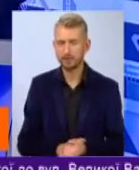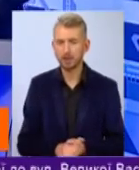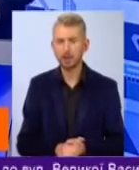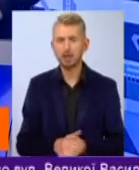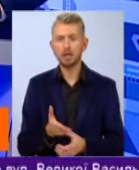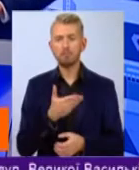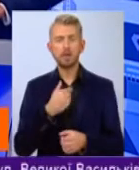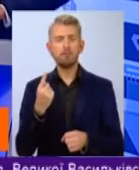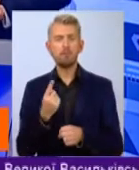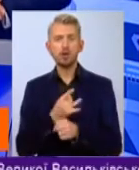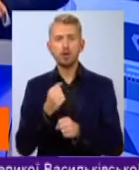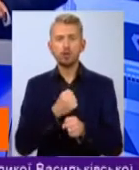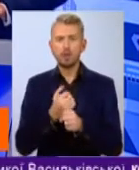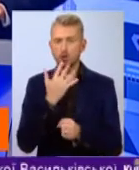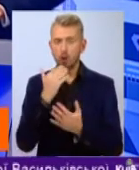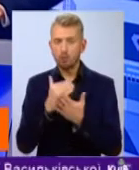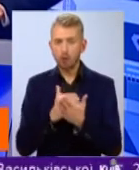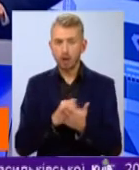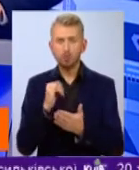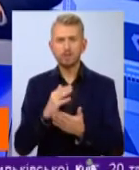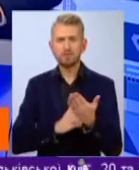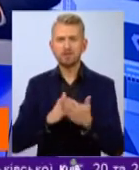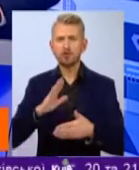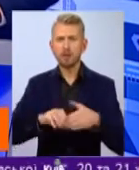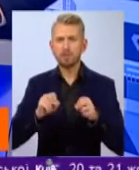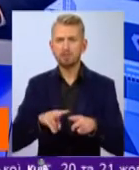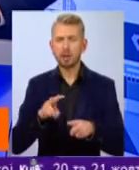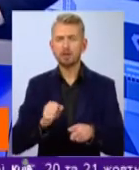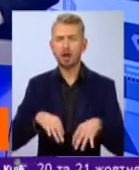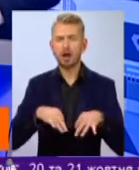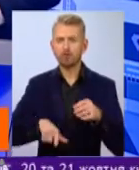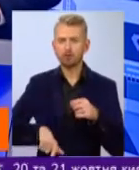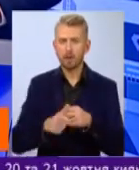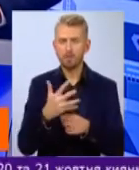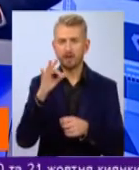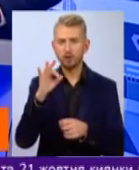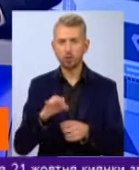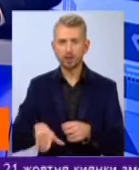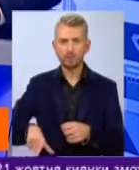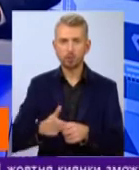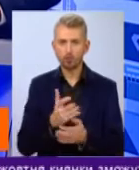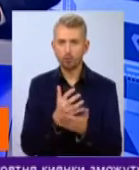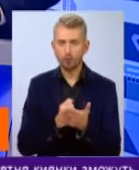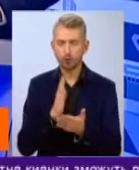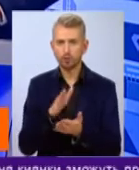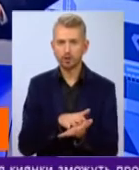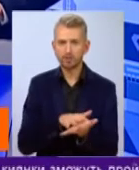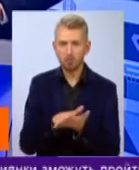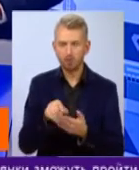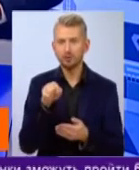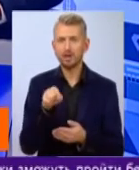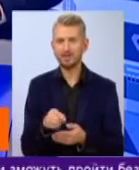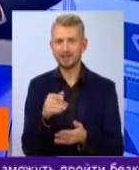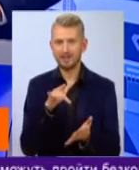вперше розробляємо національну програму із підвищення безпеки на автошляхах. 5% дорожнього фонду буде спрямовано на ці цілі.